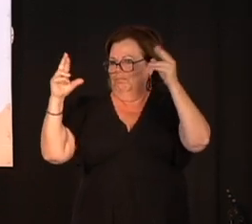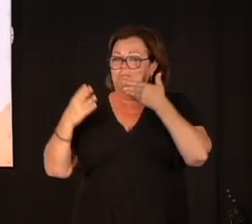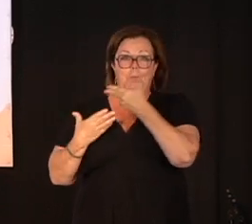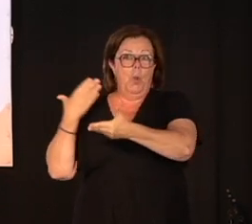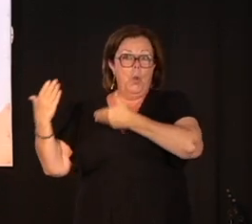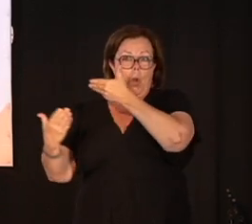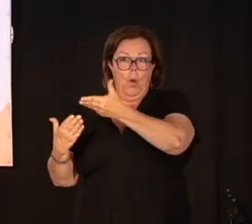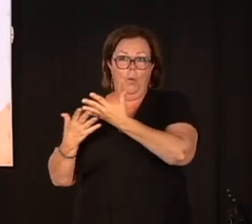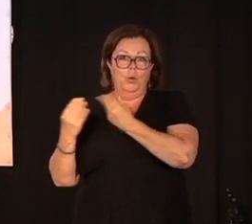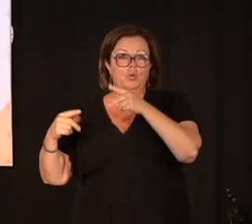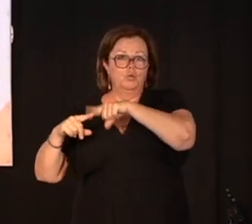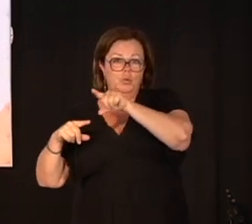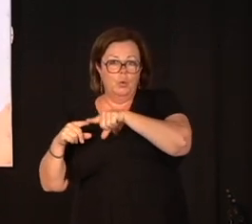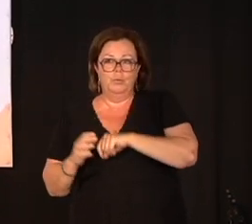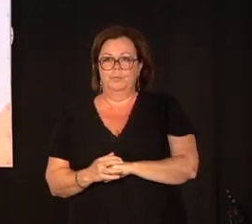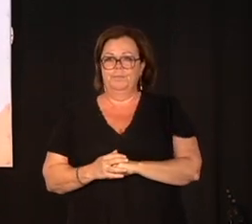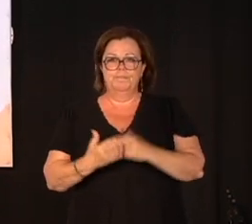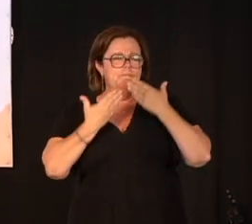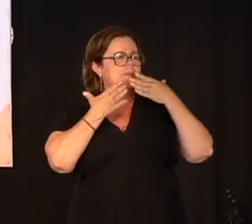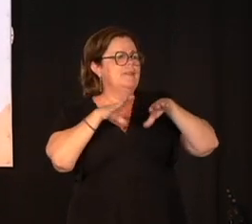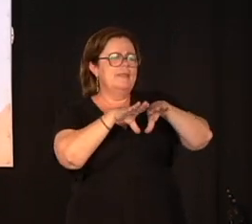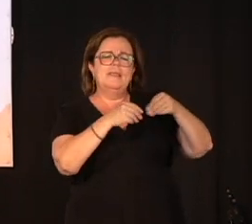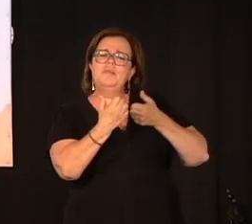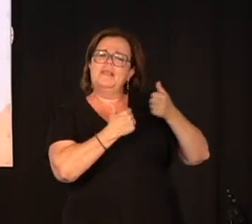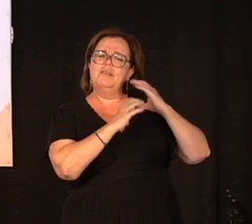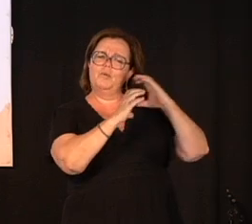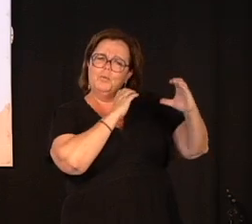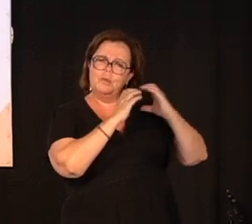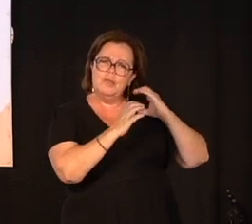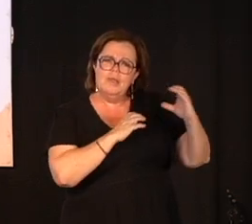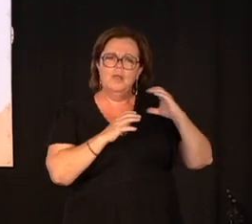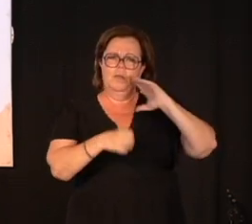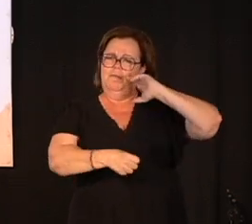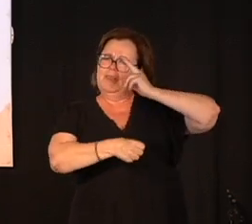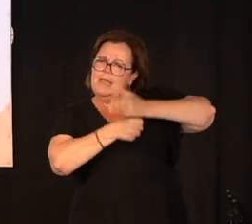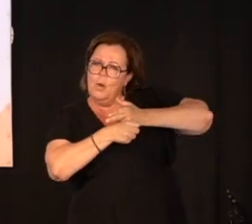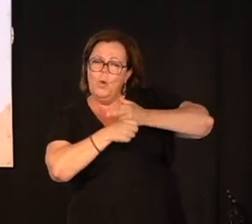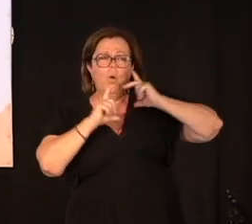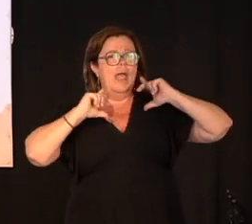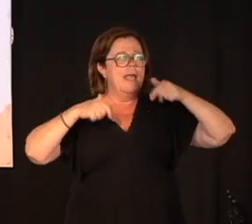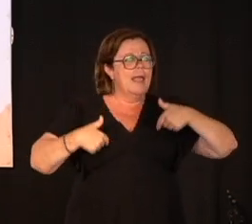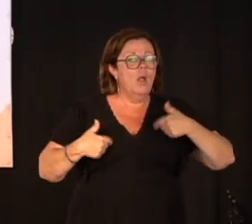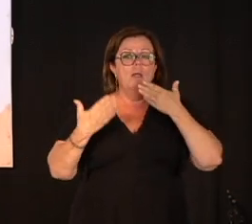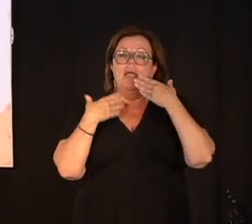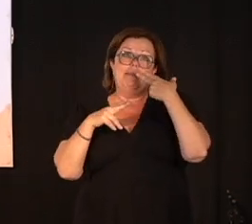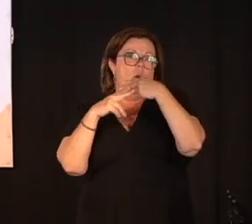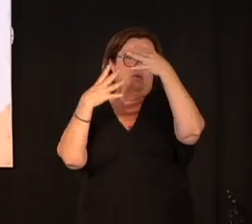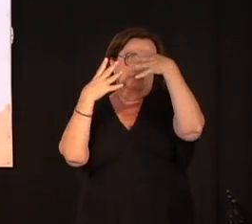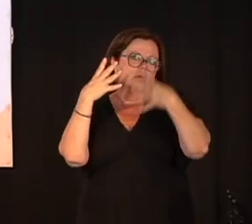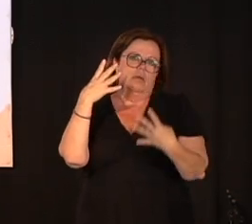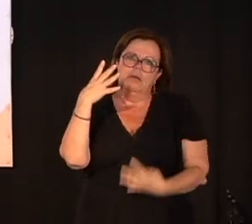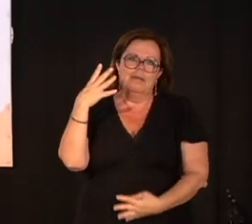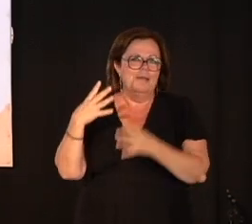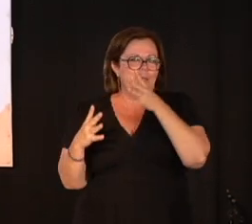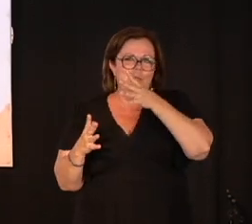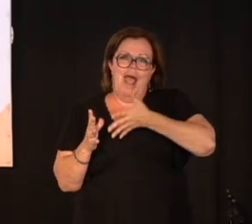aussi. Remercier l'équipe de la communication, de l'audiovisuel, de l'école. Je ne vais pas toutes et tous les mentionner parce que ça serait trop